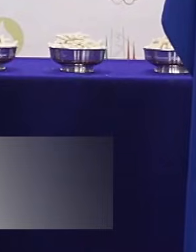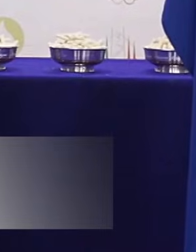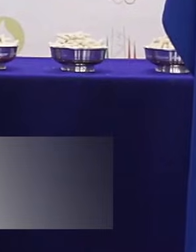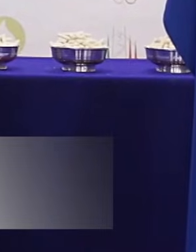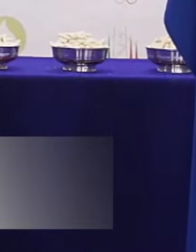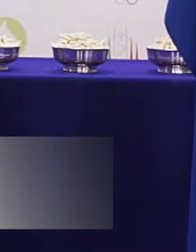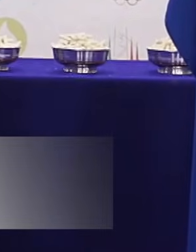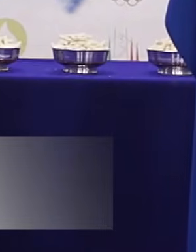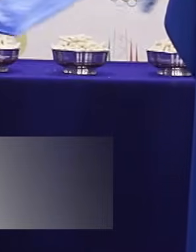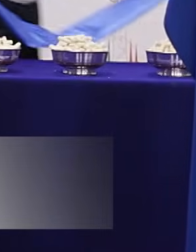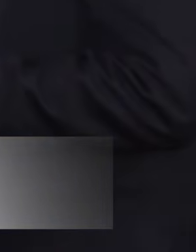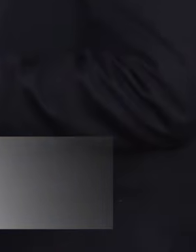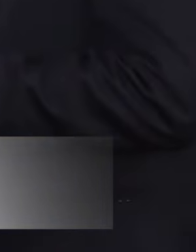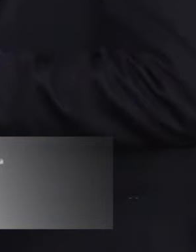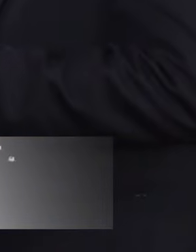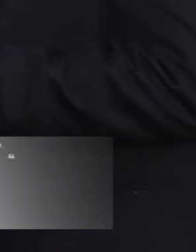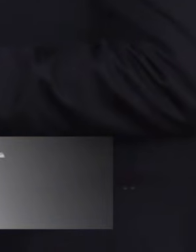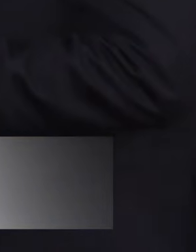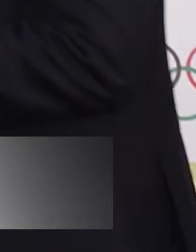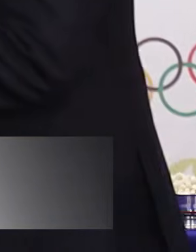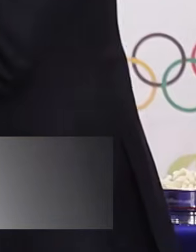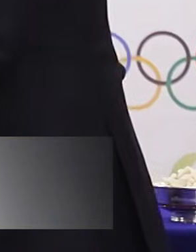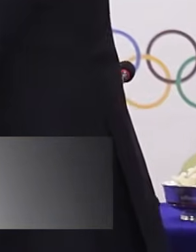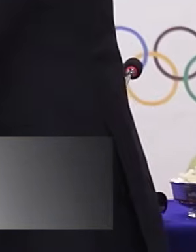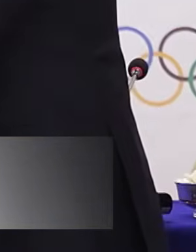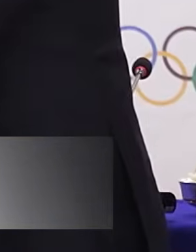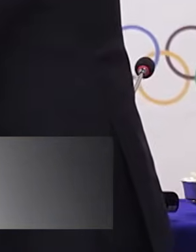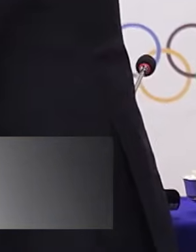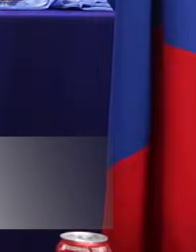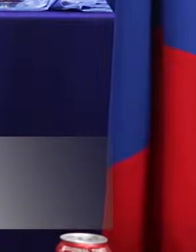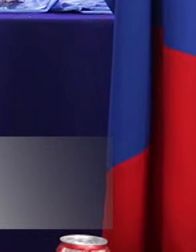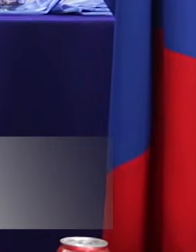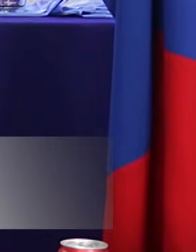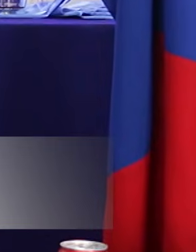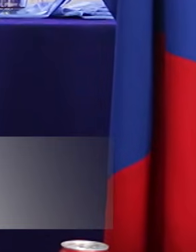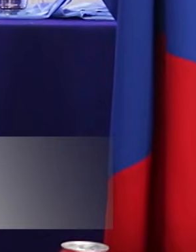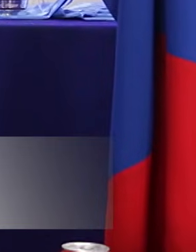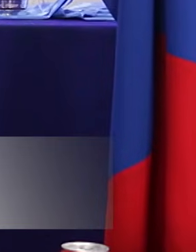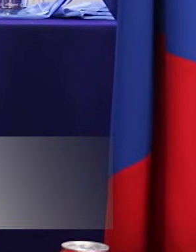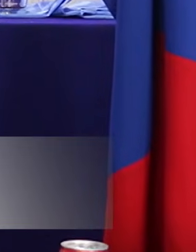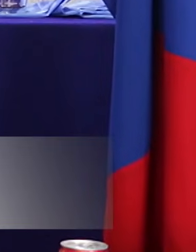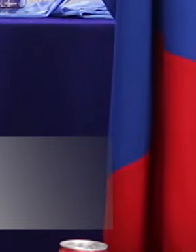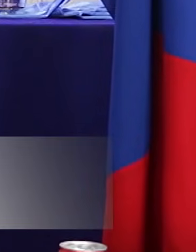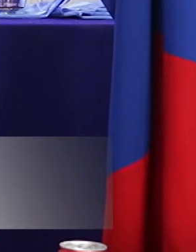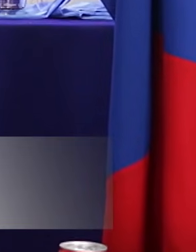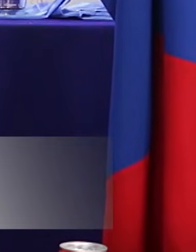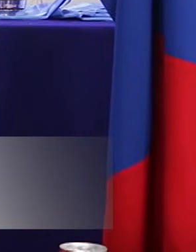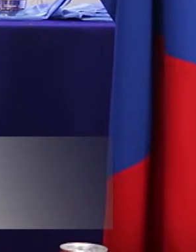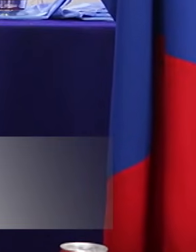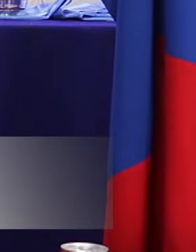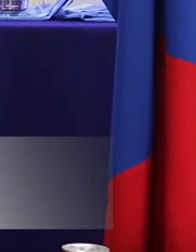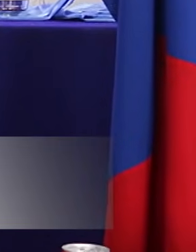тус шагнагдаад байсан юм а. Төрийн дээд одонгоор шагнагдсан эрхмүүдийг Монголын шатрын холбооны удирдлагууд хүлээн авч уулзсан хүндэтгэл үзүүллээ.